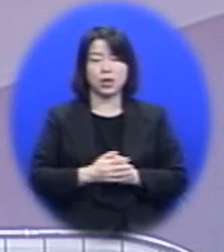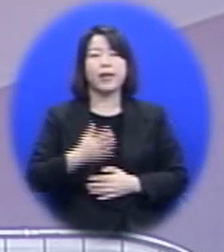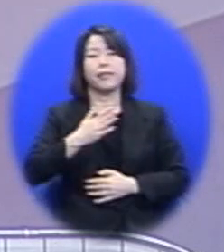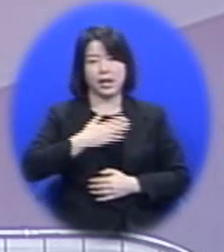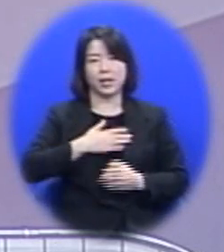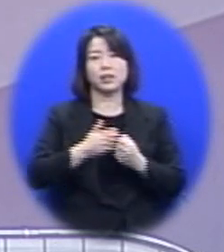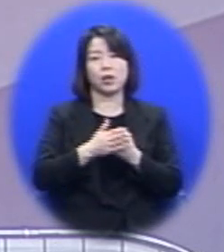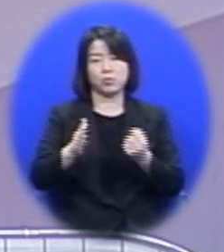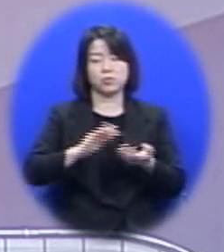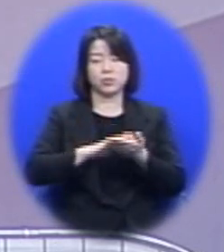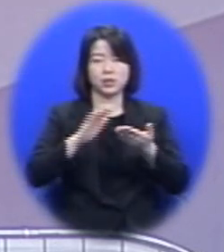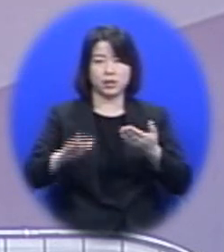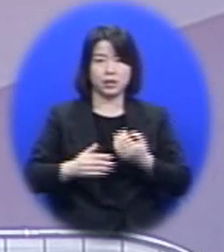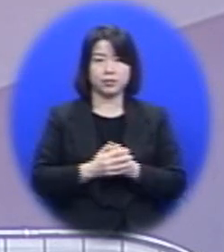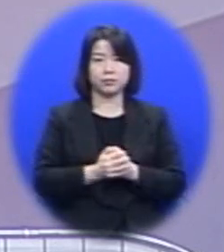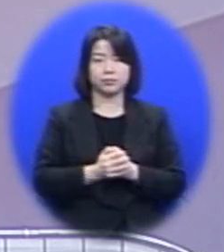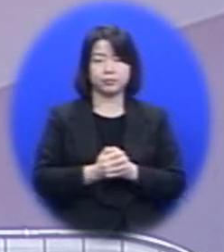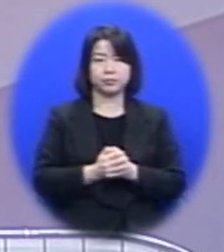때문이에요.